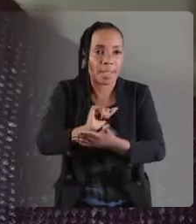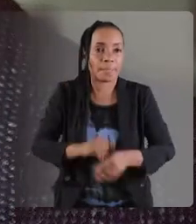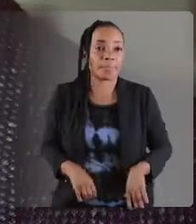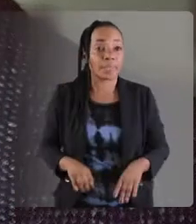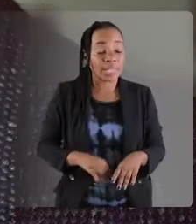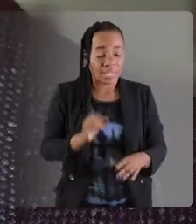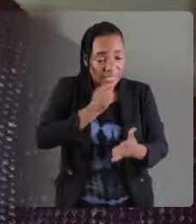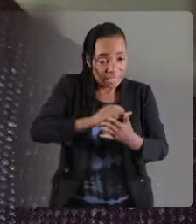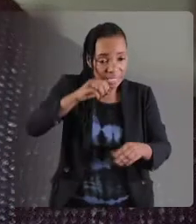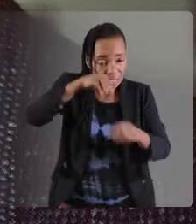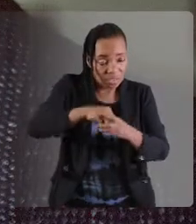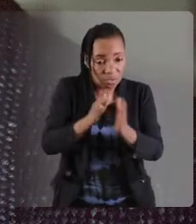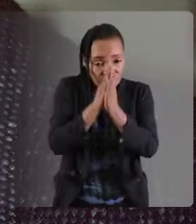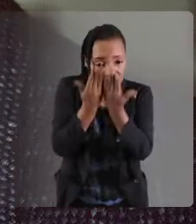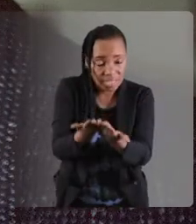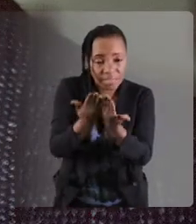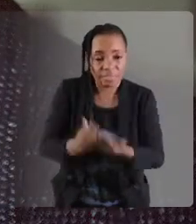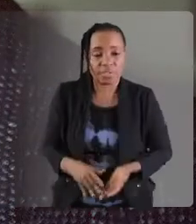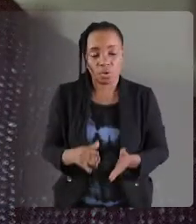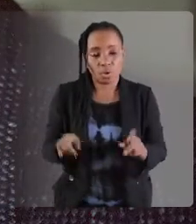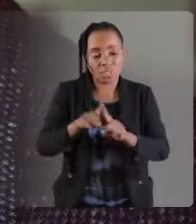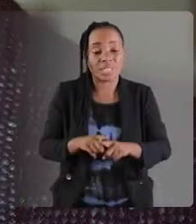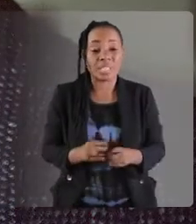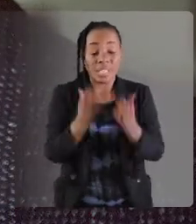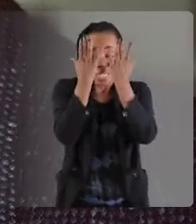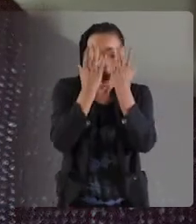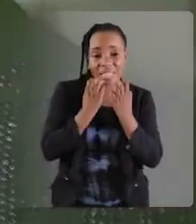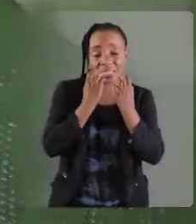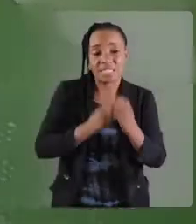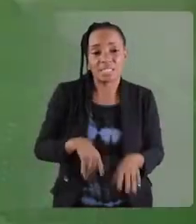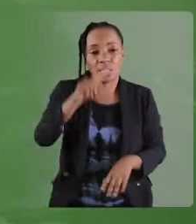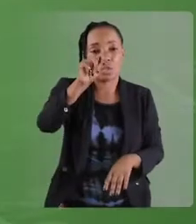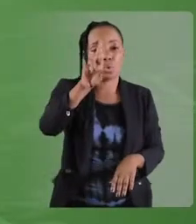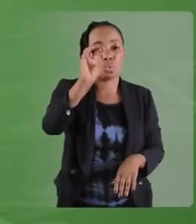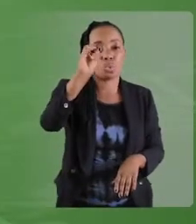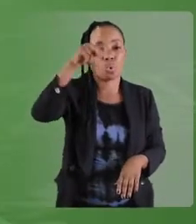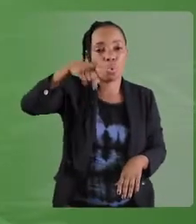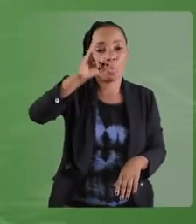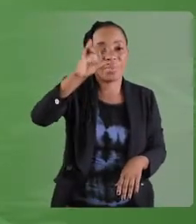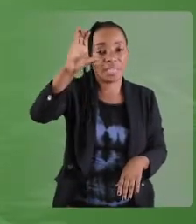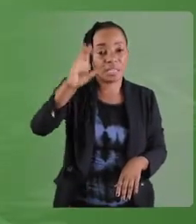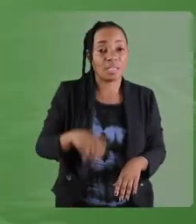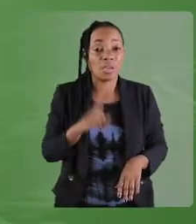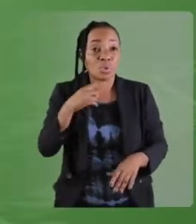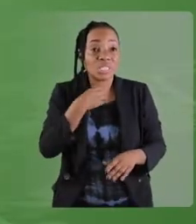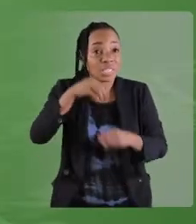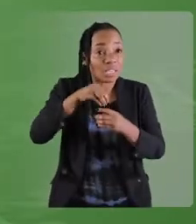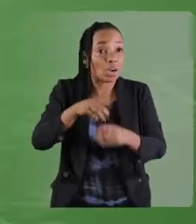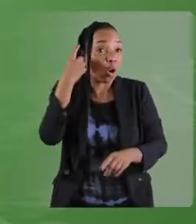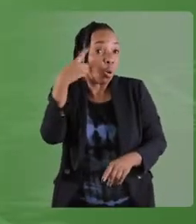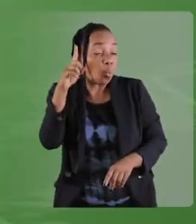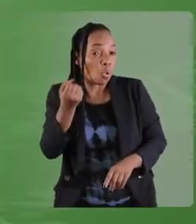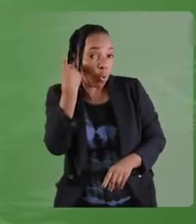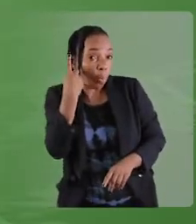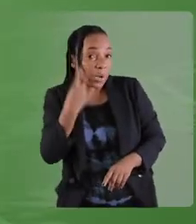autres. Et son ouvrage Tristropique nous permet de comprendre que finalement, pour saisir l'humanité,